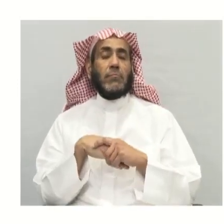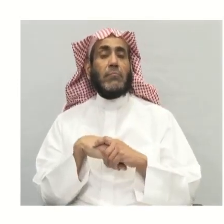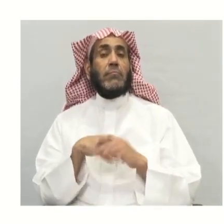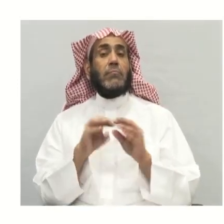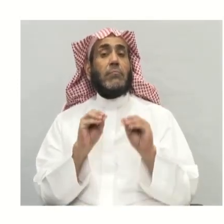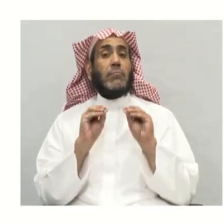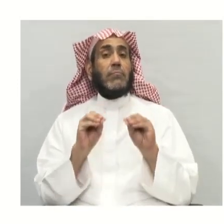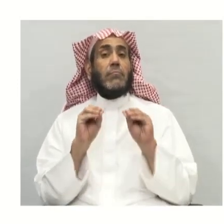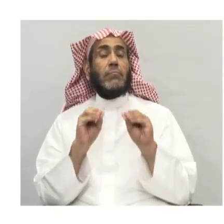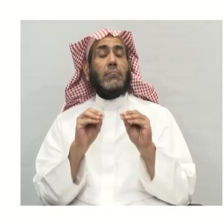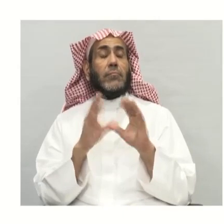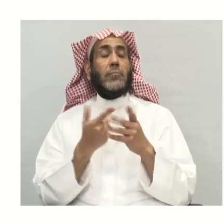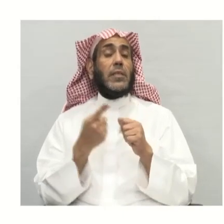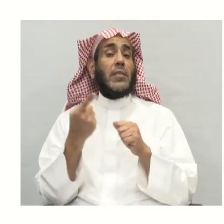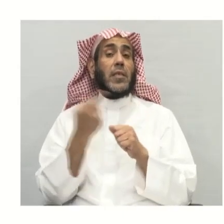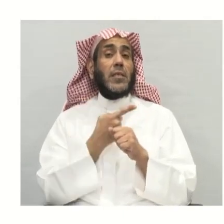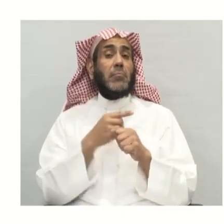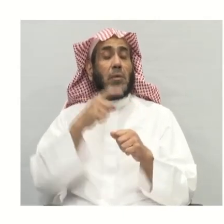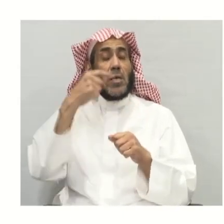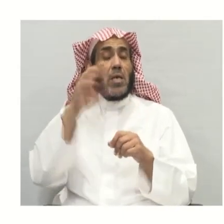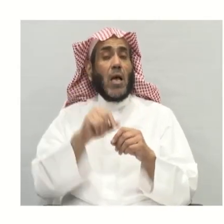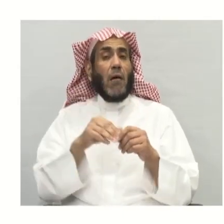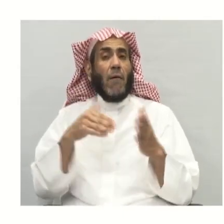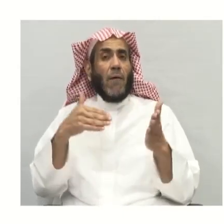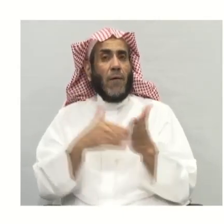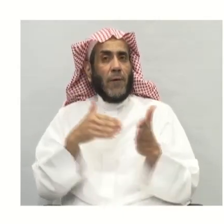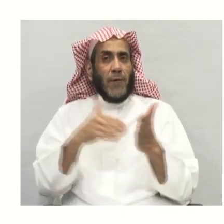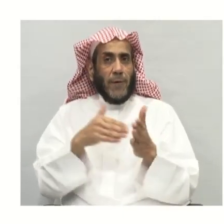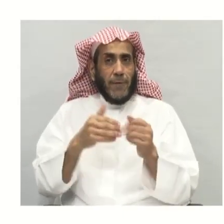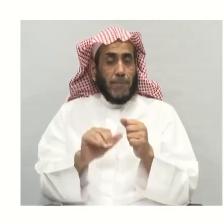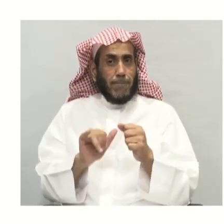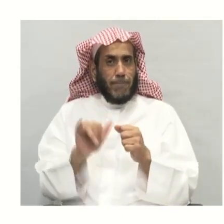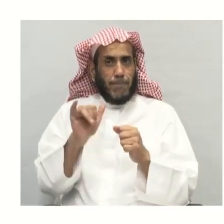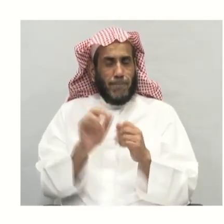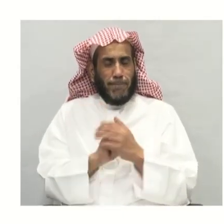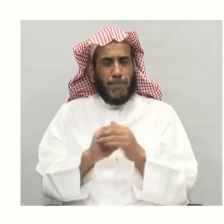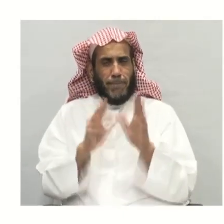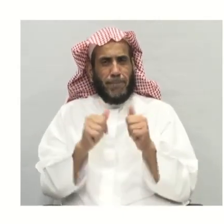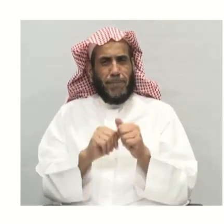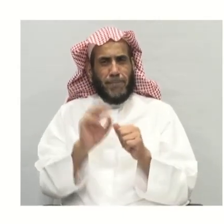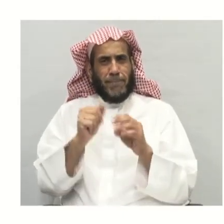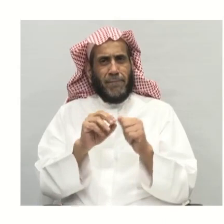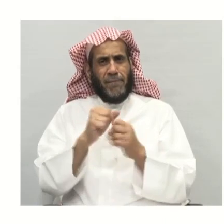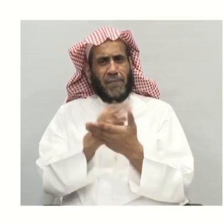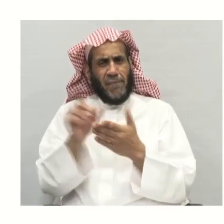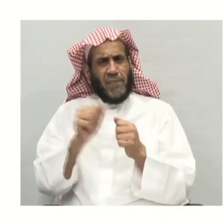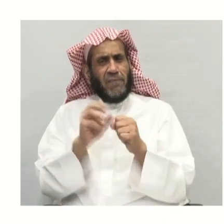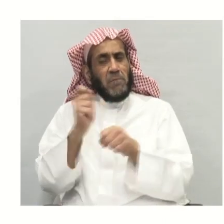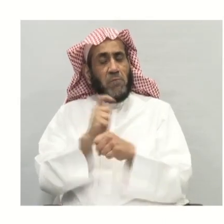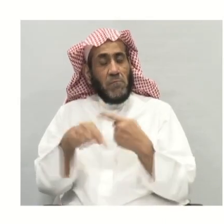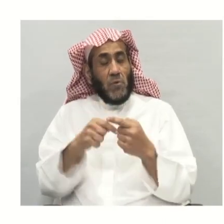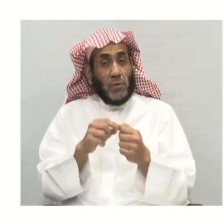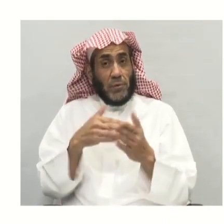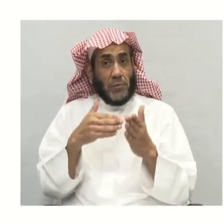اخذنا حاله النصب اذا كان معتلا بالالف يبقى عندنا في حاله النصب اي الفعل المضارع